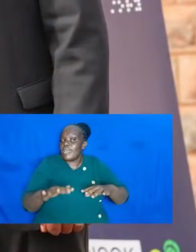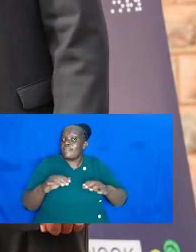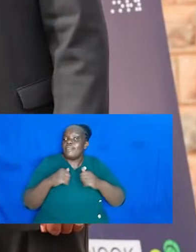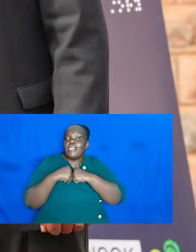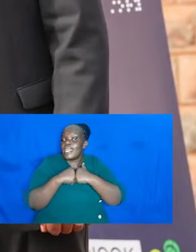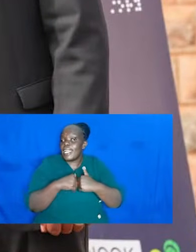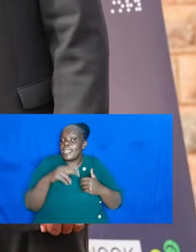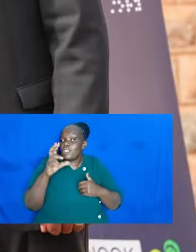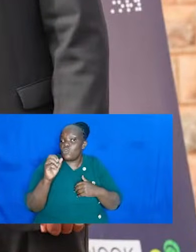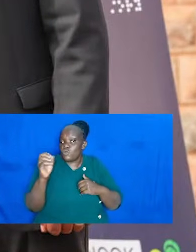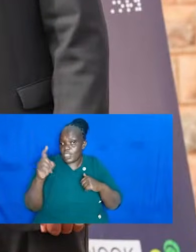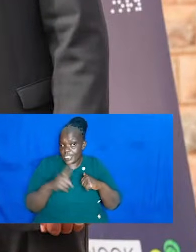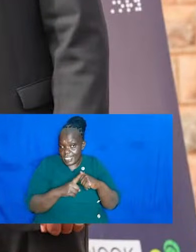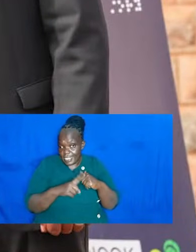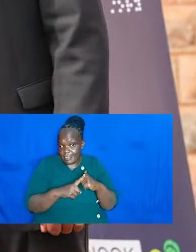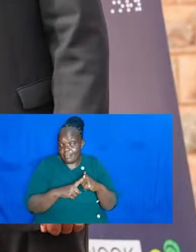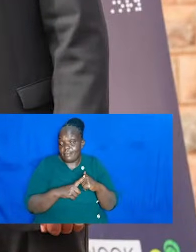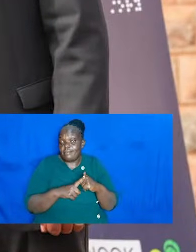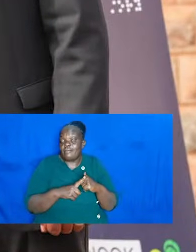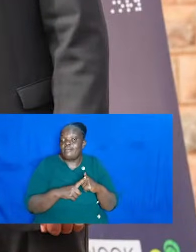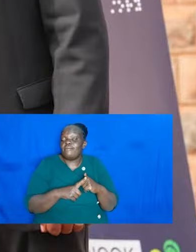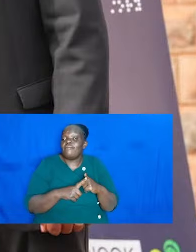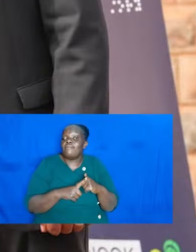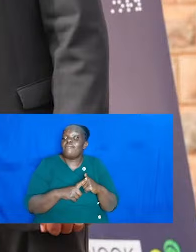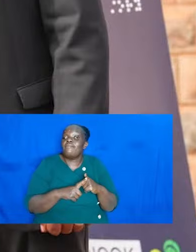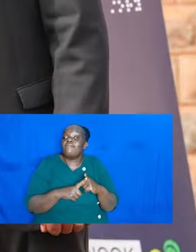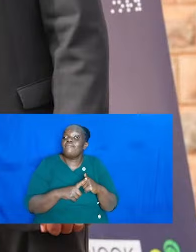mwaka 2026.